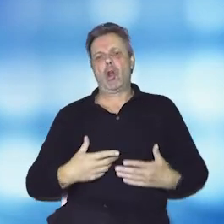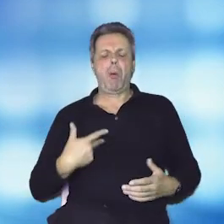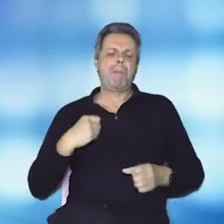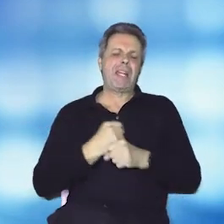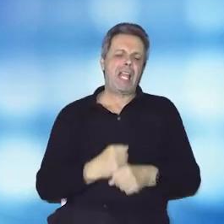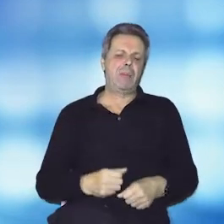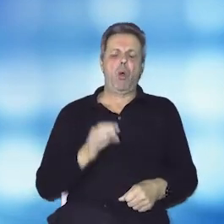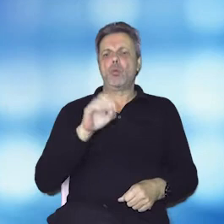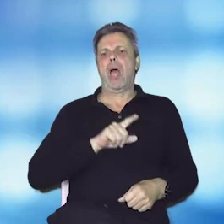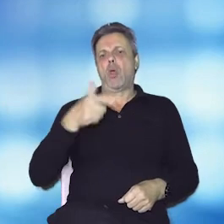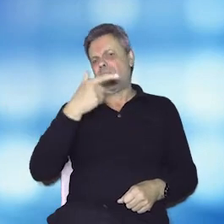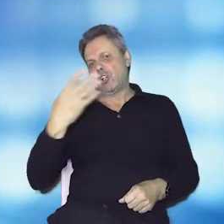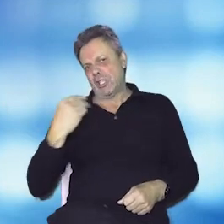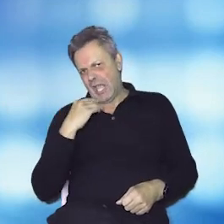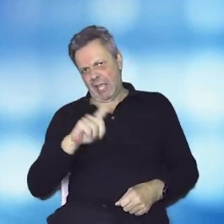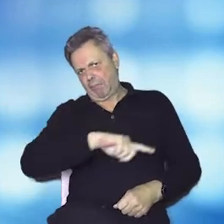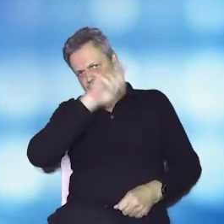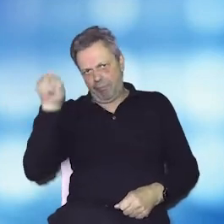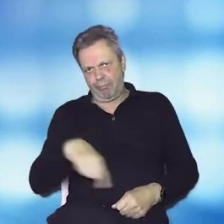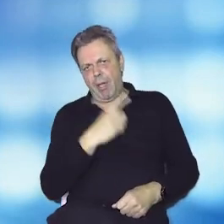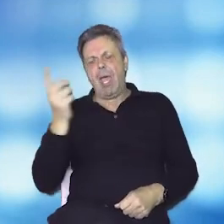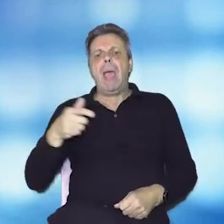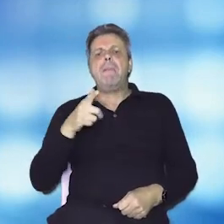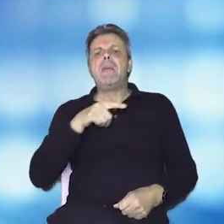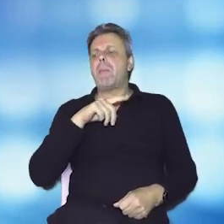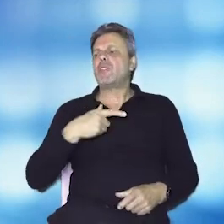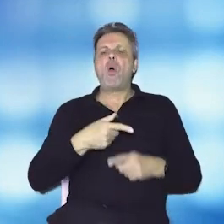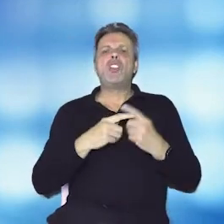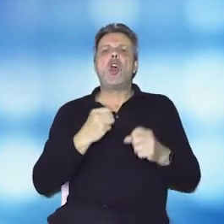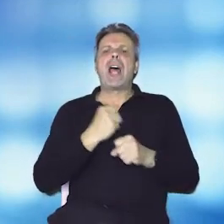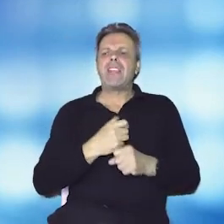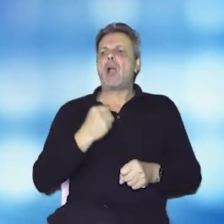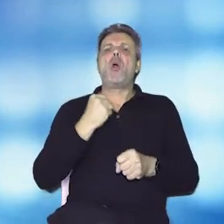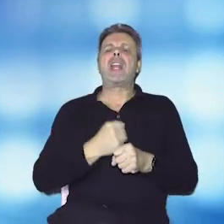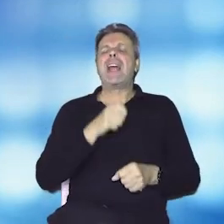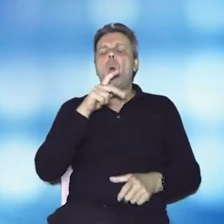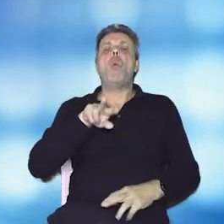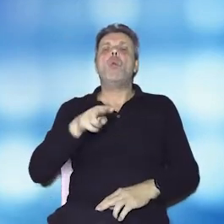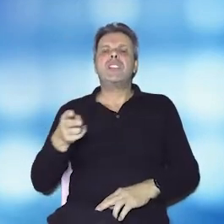radimo 0,24, tako da imamo svoje dio radnika koji radi u smjenama.